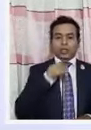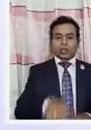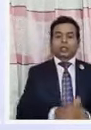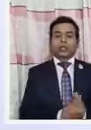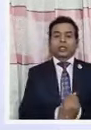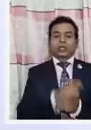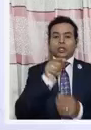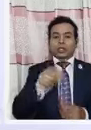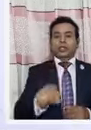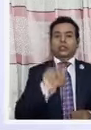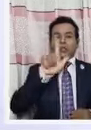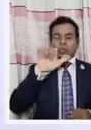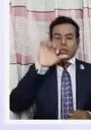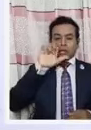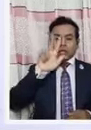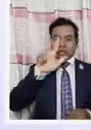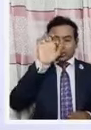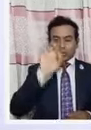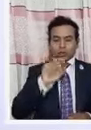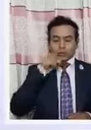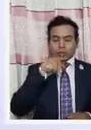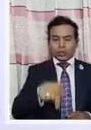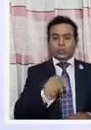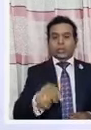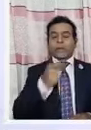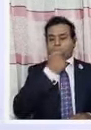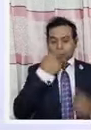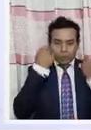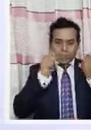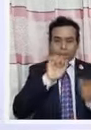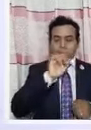পর্যন্ত পুরুষ মৃত্যুবরণ করেছেন 2,069 জন,